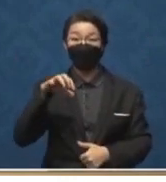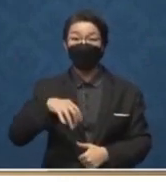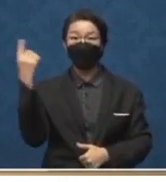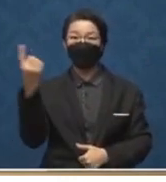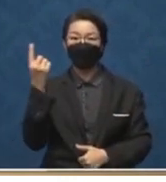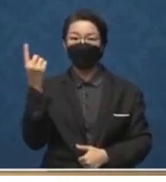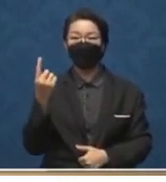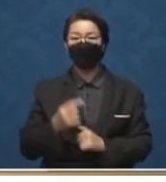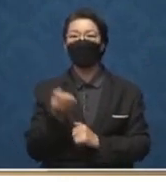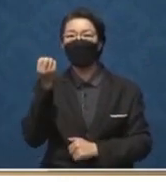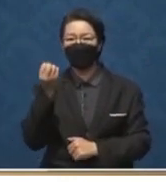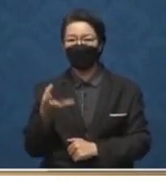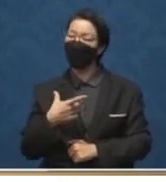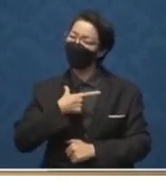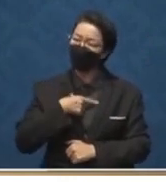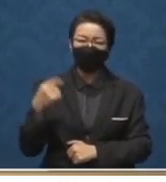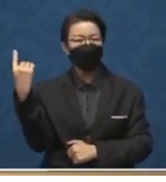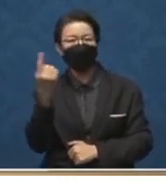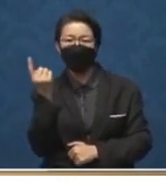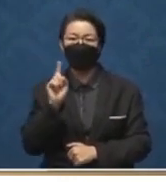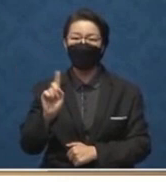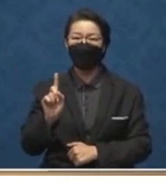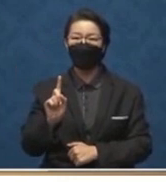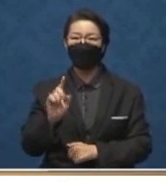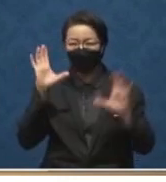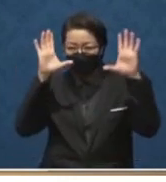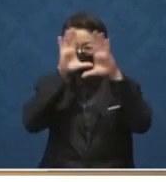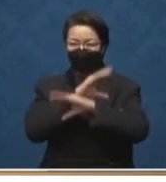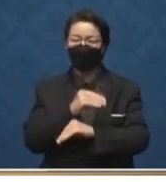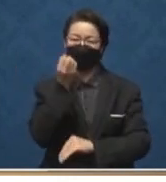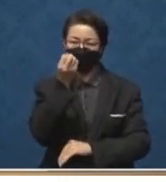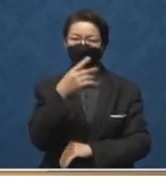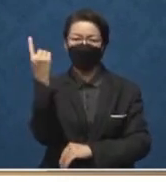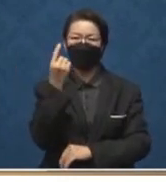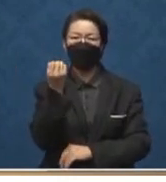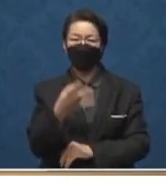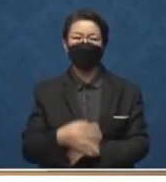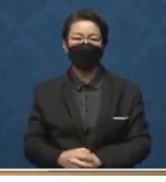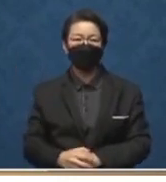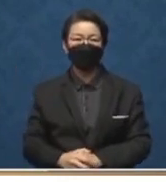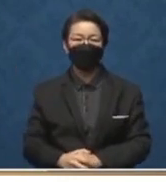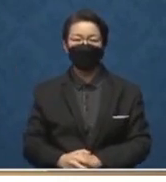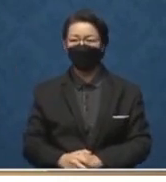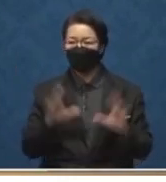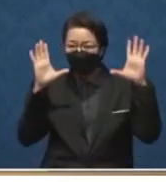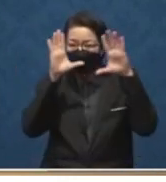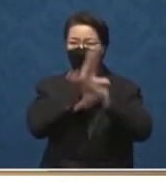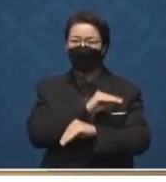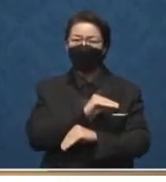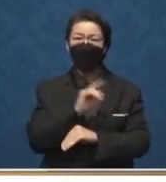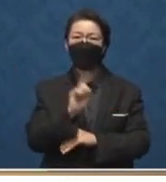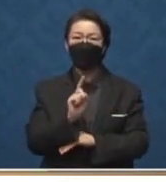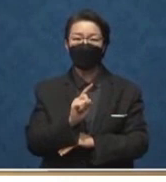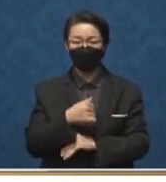นัอ survived and and theเทอรที้็ีเรื่